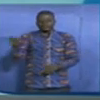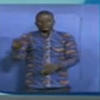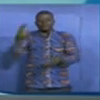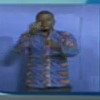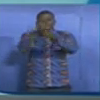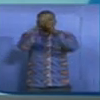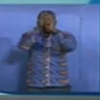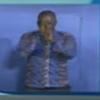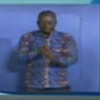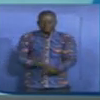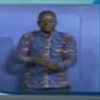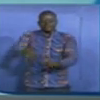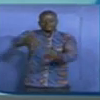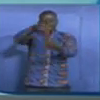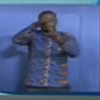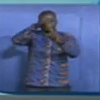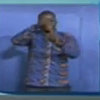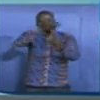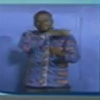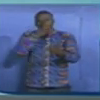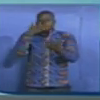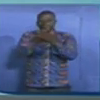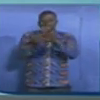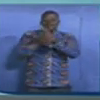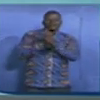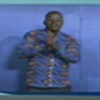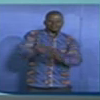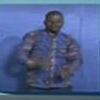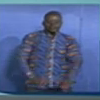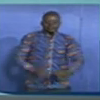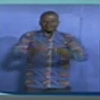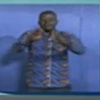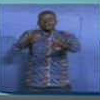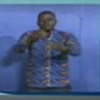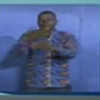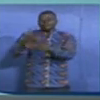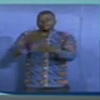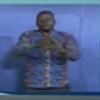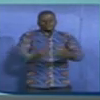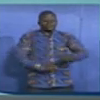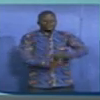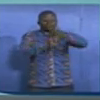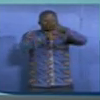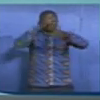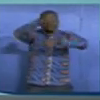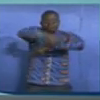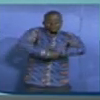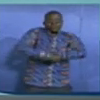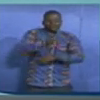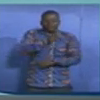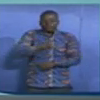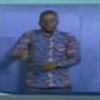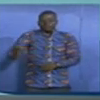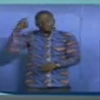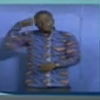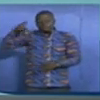d'excellence et de la belle qualité sont les récompenses distribuées à la nuit de la sécurité routière à Ouagadougou pour encourager